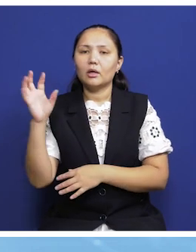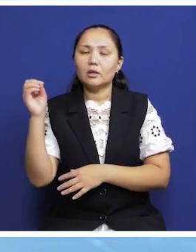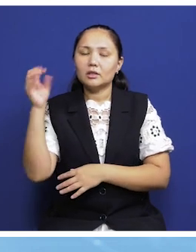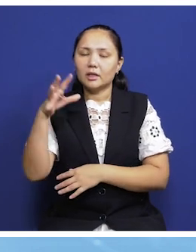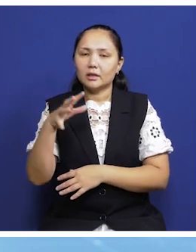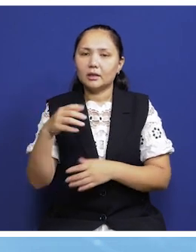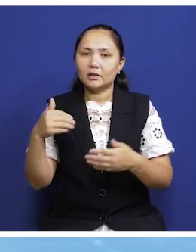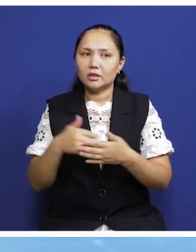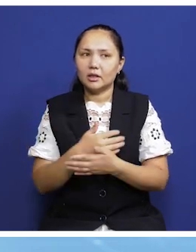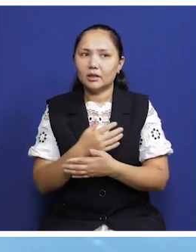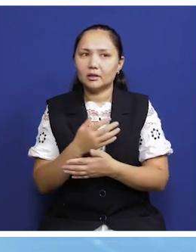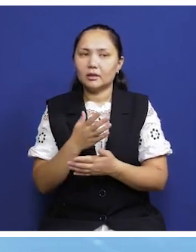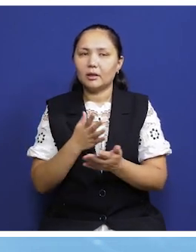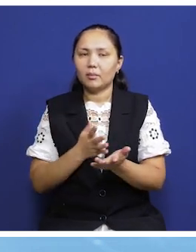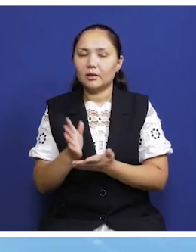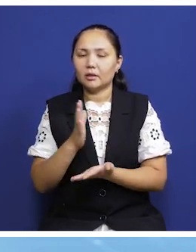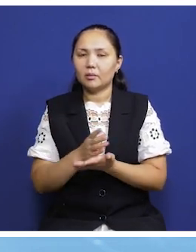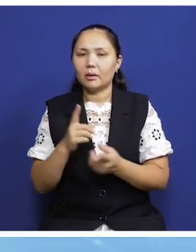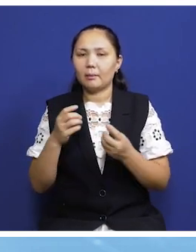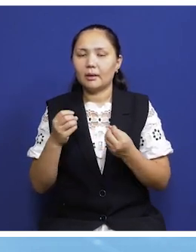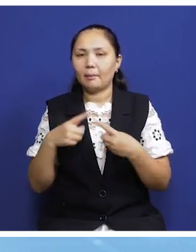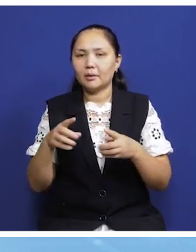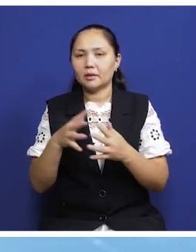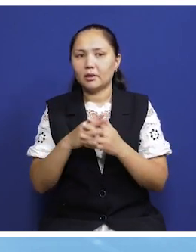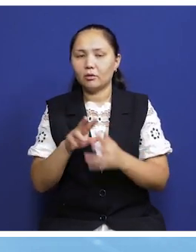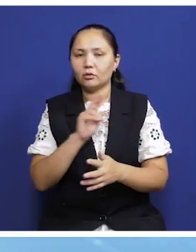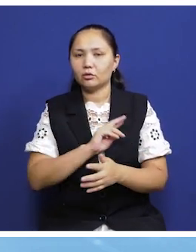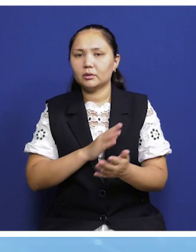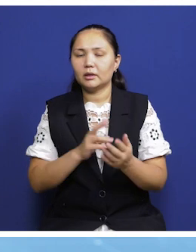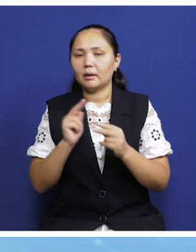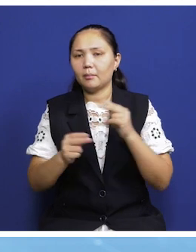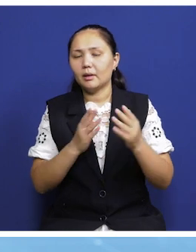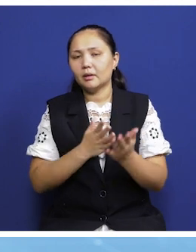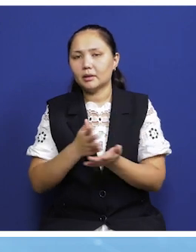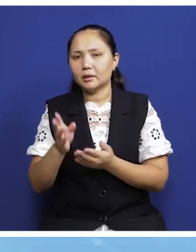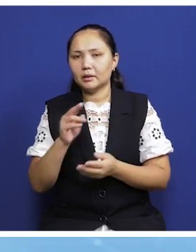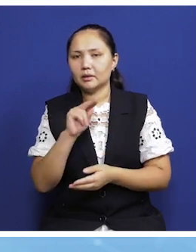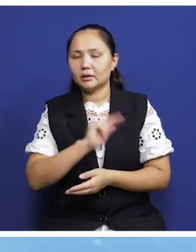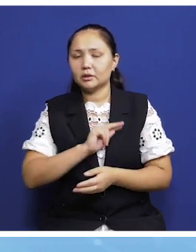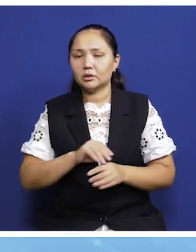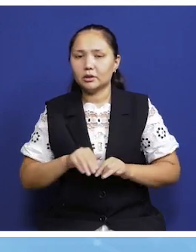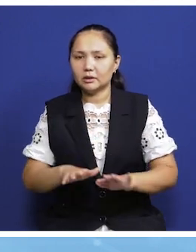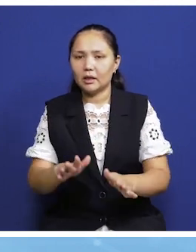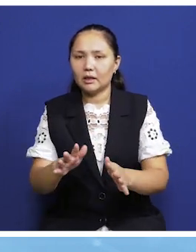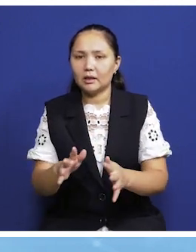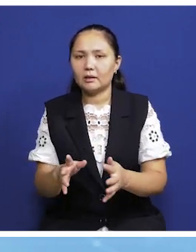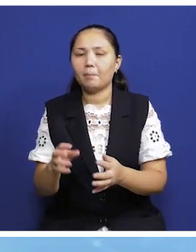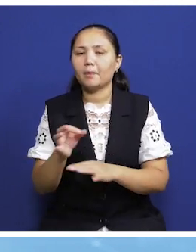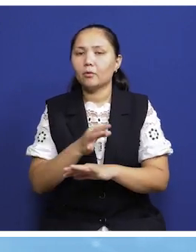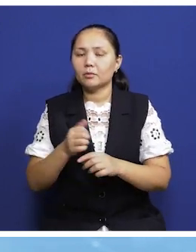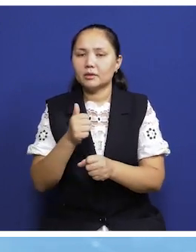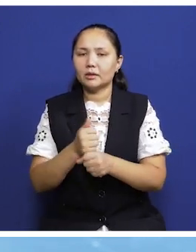жұмыстары жүйелі жүзеге асуда. Одан өзге ауыл шаруашылығы, кәсіпкерлік бағыттағы атқарылып жатқан жұмыстар бойынша округ